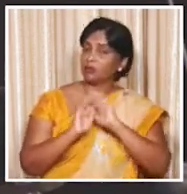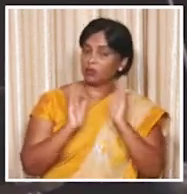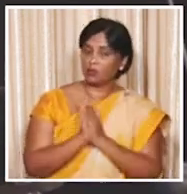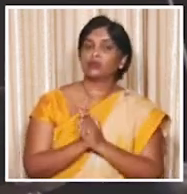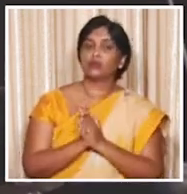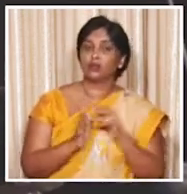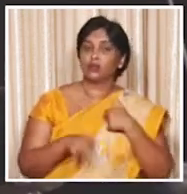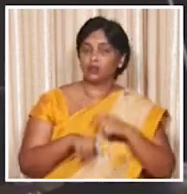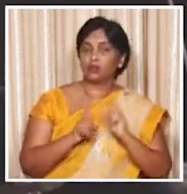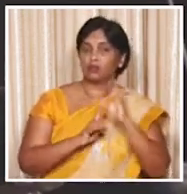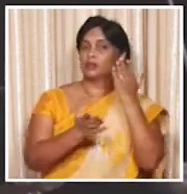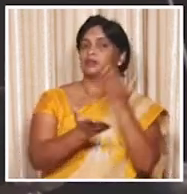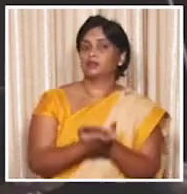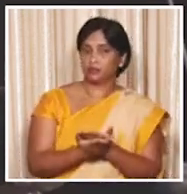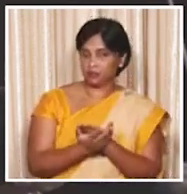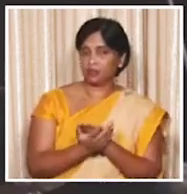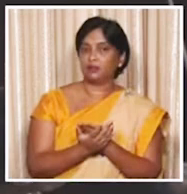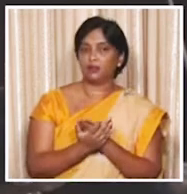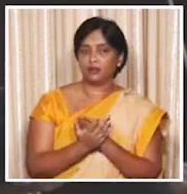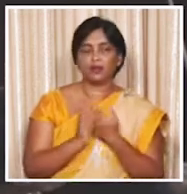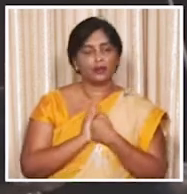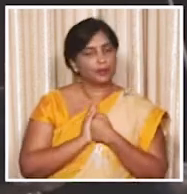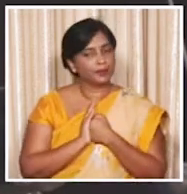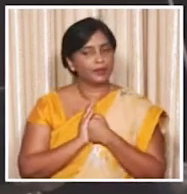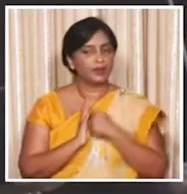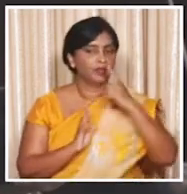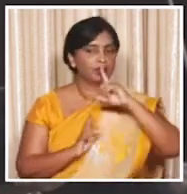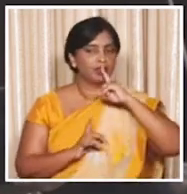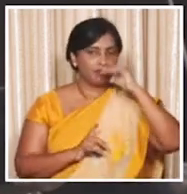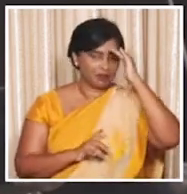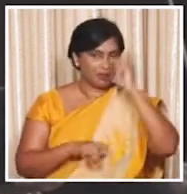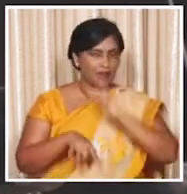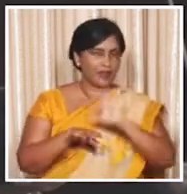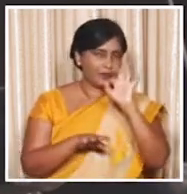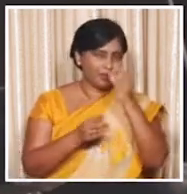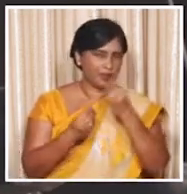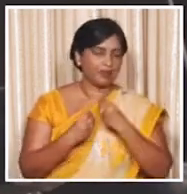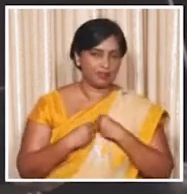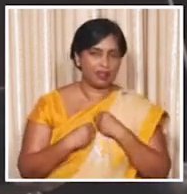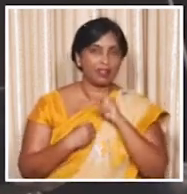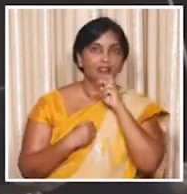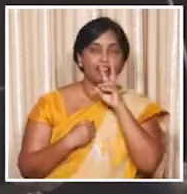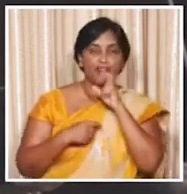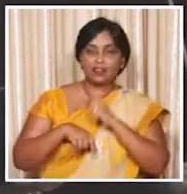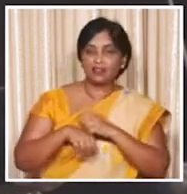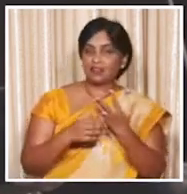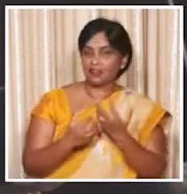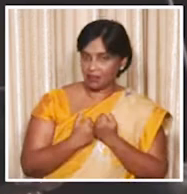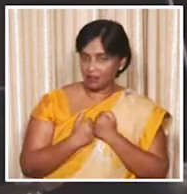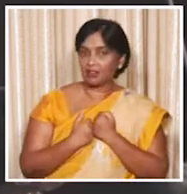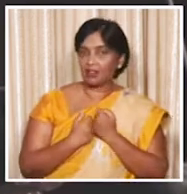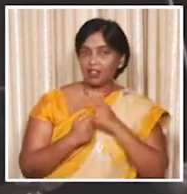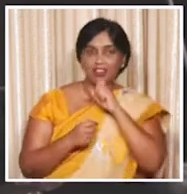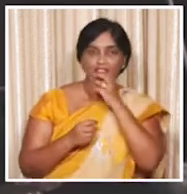தயவு செய்து கௌரவ பிரதி சபாநாயகர் அவர்களை எனக்கு ஒரு 5 நிமிடம் தாருங்கள். மதிய வேளை நேரம் உணவு வேளையை நீங்கள் எடுத்துக்கொண்டதால் அதிலே